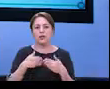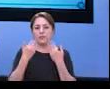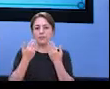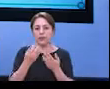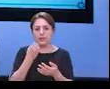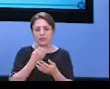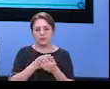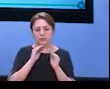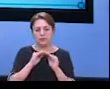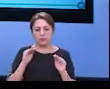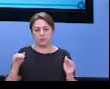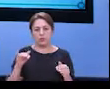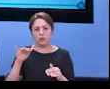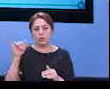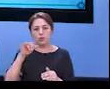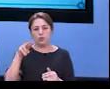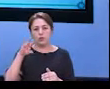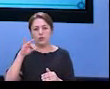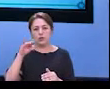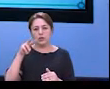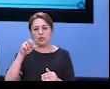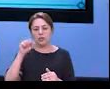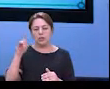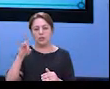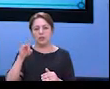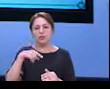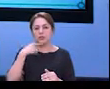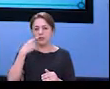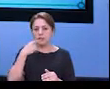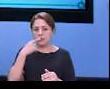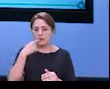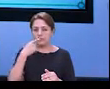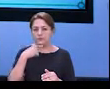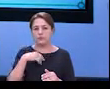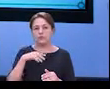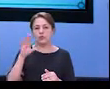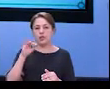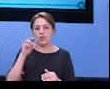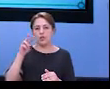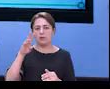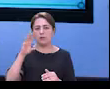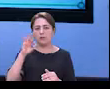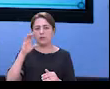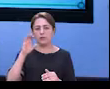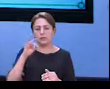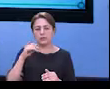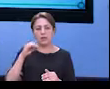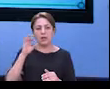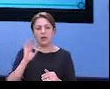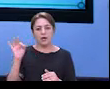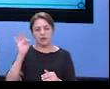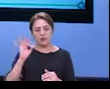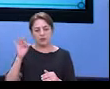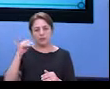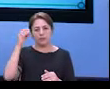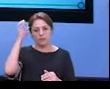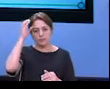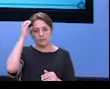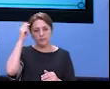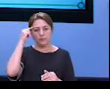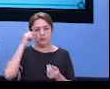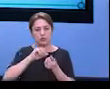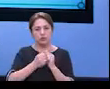qadrli o'quvchilar, unlilarning talaffuzi va imlosi haqida bilimlarimizni mustahkamlab oldik. Keling,